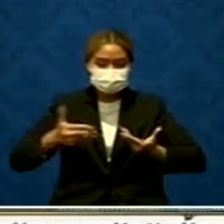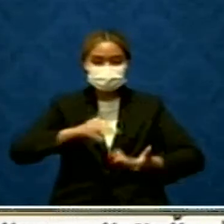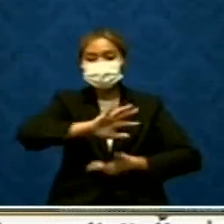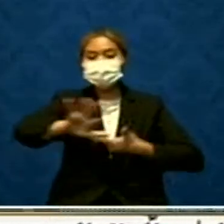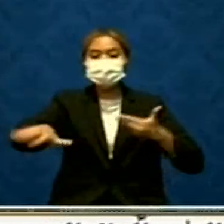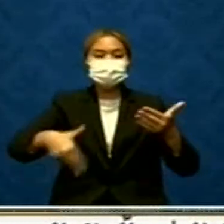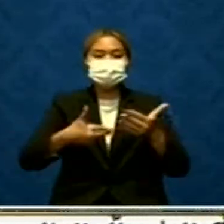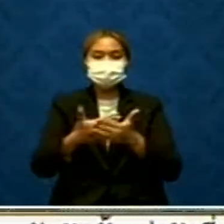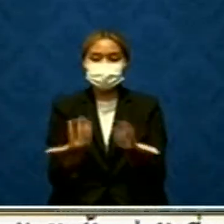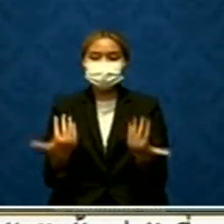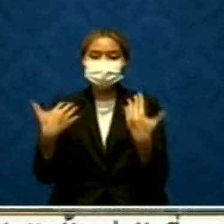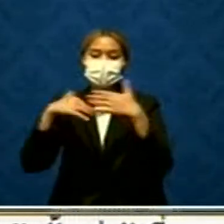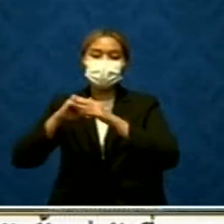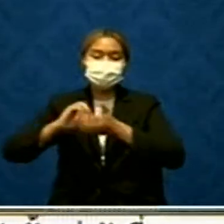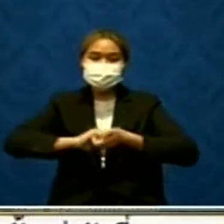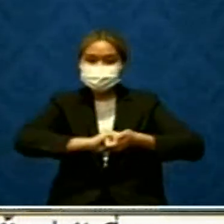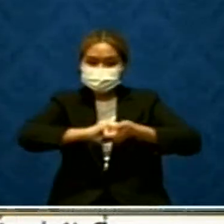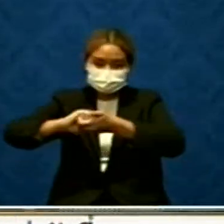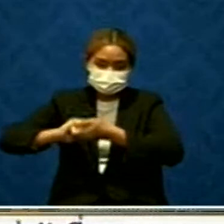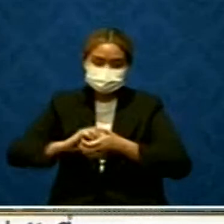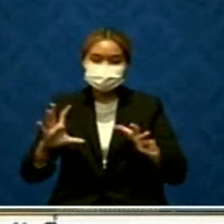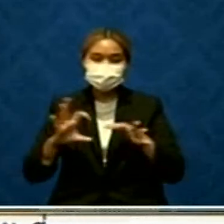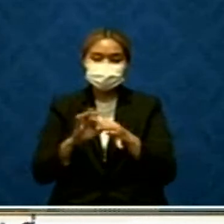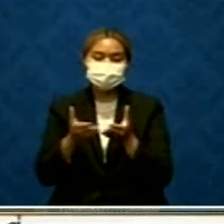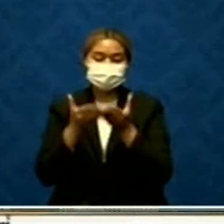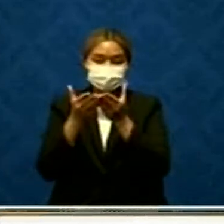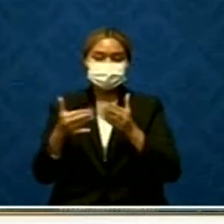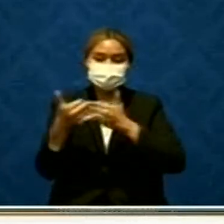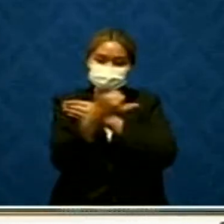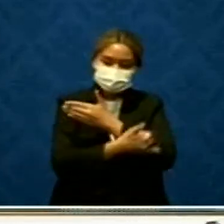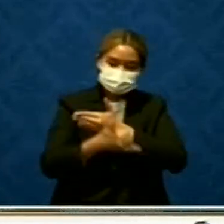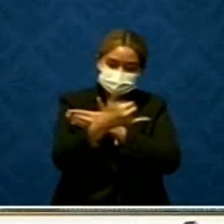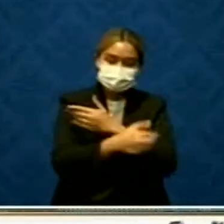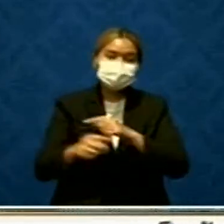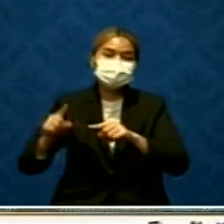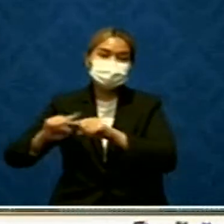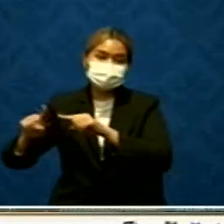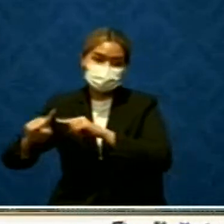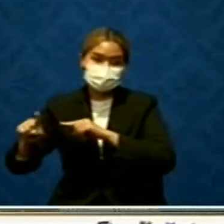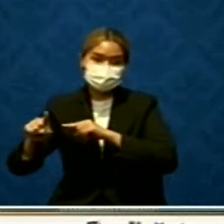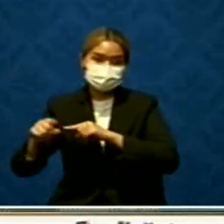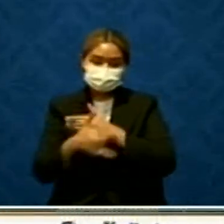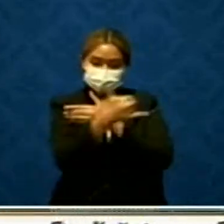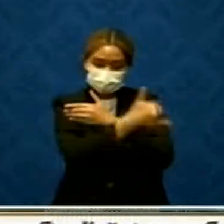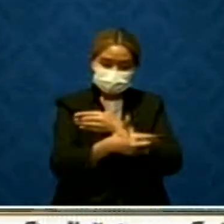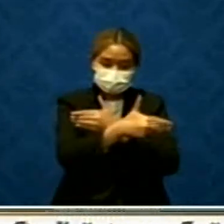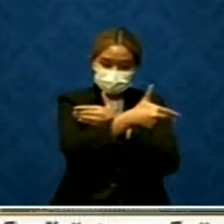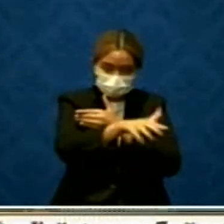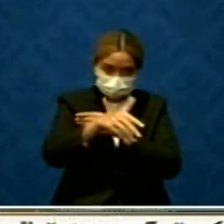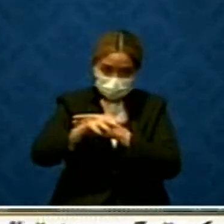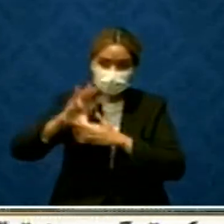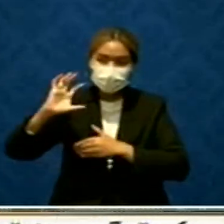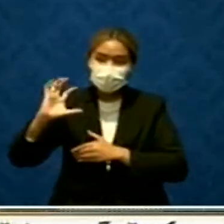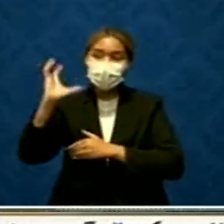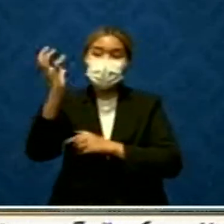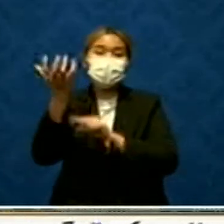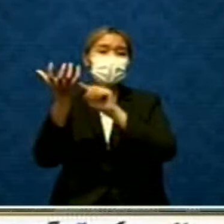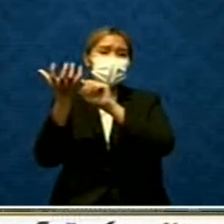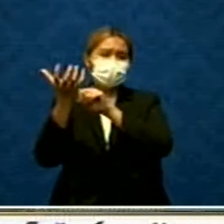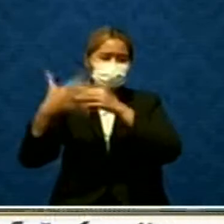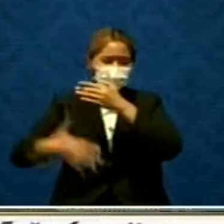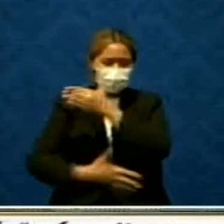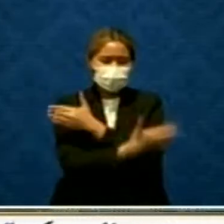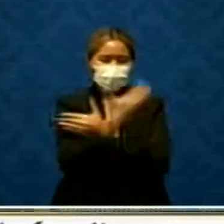บการด้านโลจิสติกทั้งในต่างประเทศนะครับและในประเทศเนี่ยนะครับในระดับโลกเนี่ยให้เห็นถึงโอกาสที่จ